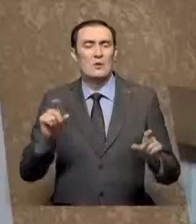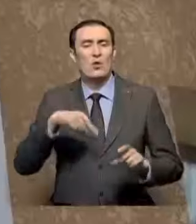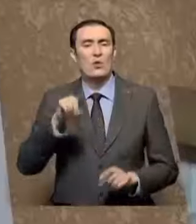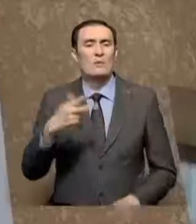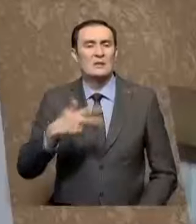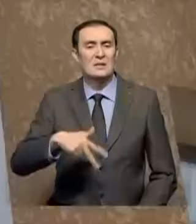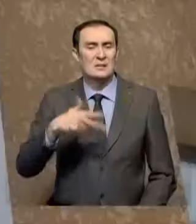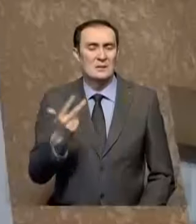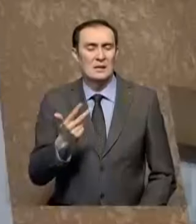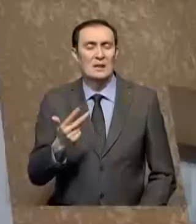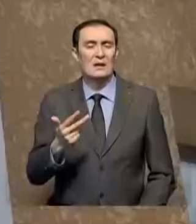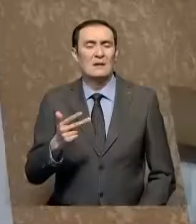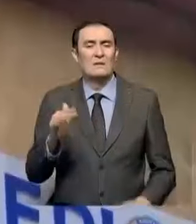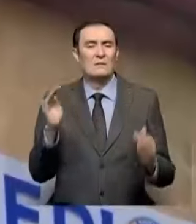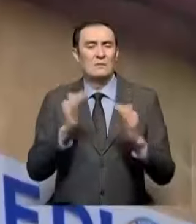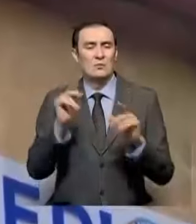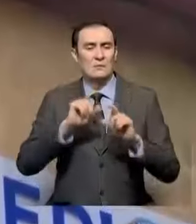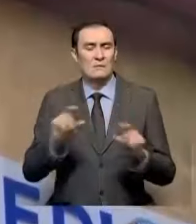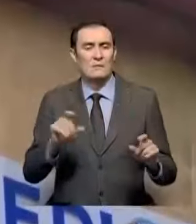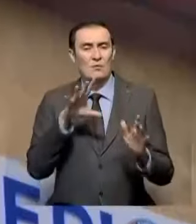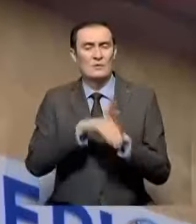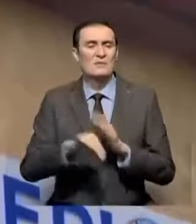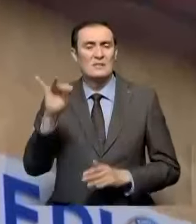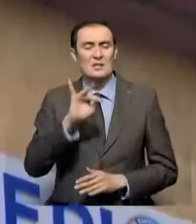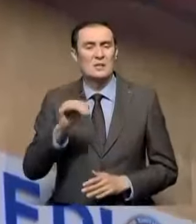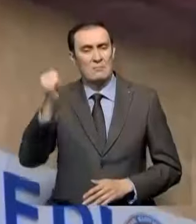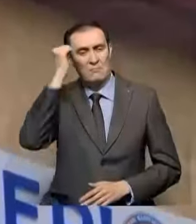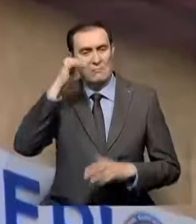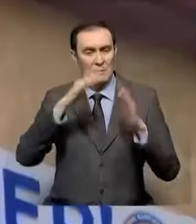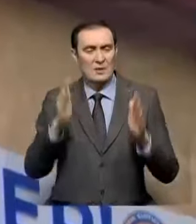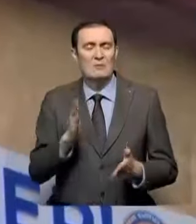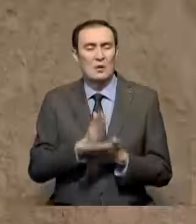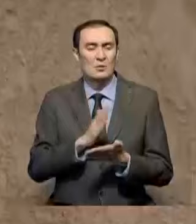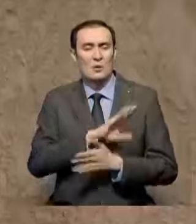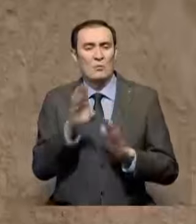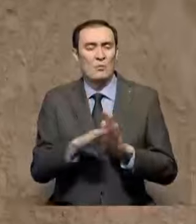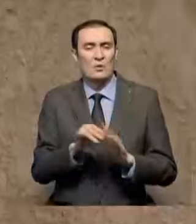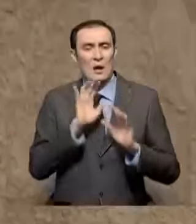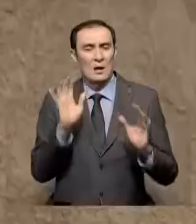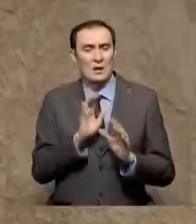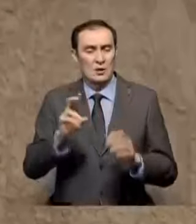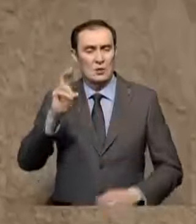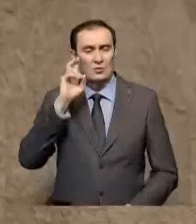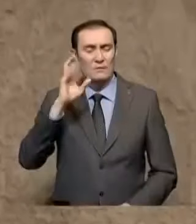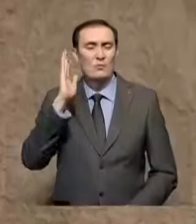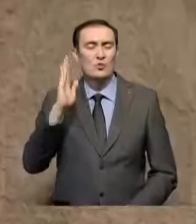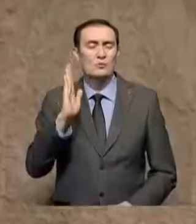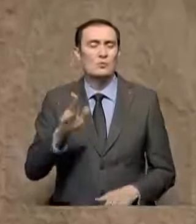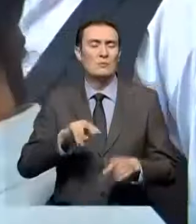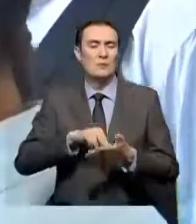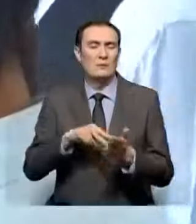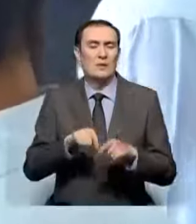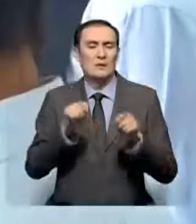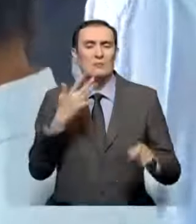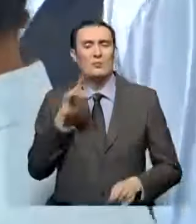номер 33. Здание учебного заведения относится к историческим памятникам и находится под охраной государства. В будущем здесь планируется